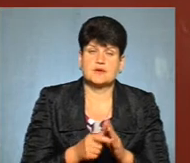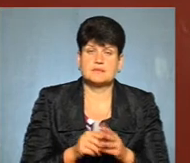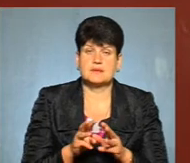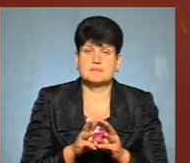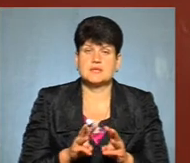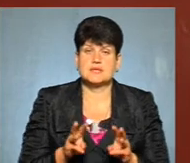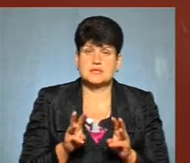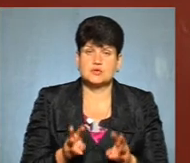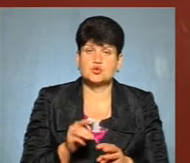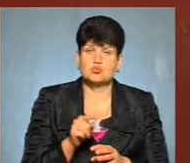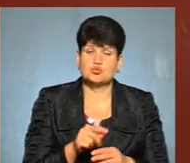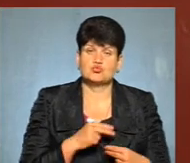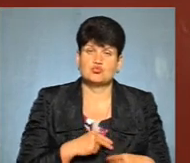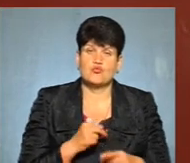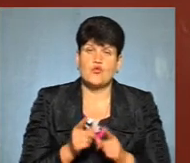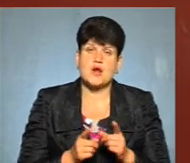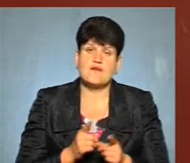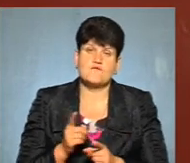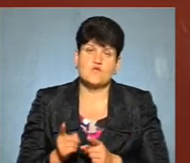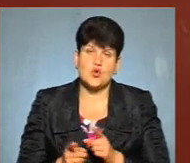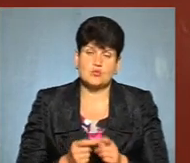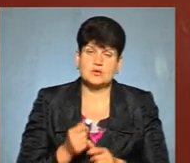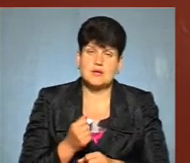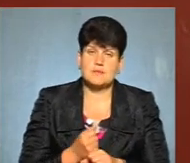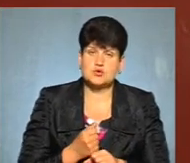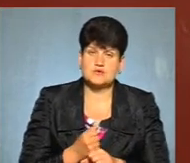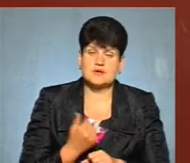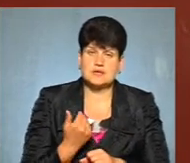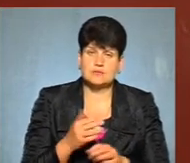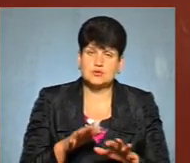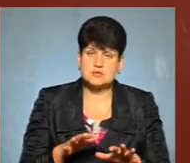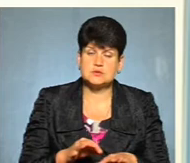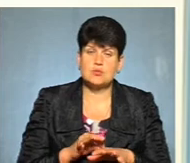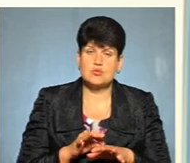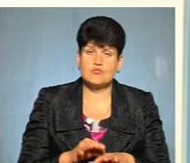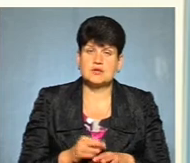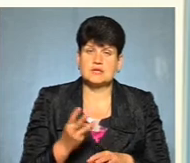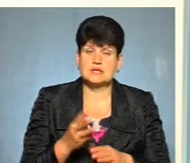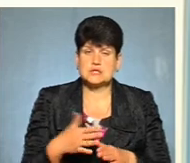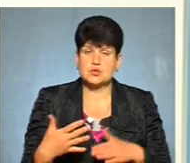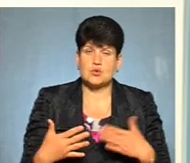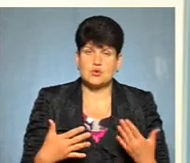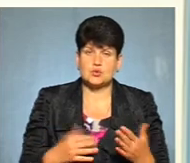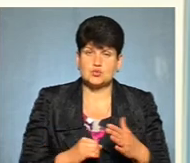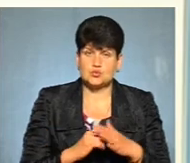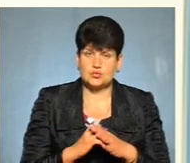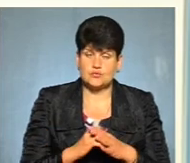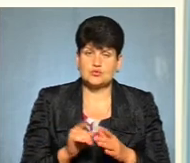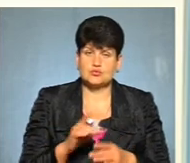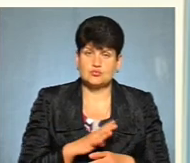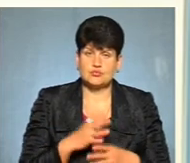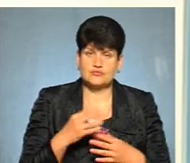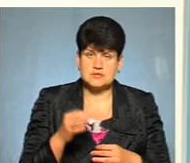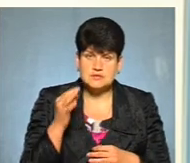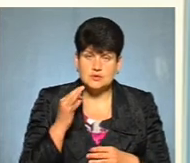міністрів, аби цю трудову реформу, напрацювання її позицій проводилося на тристоронні основи, що я згадував. Кабінет міністрів,